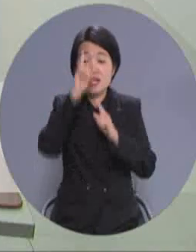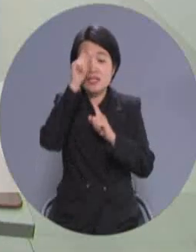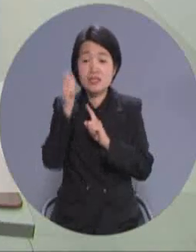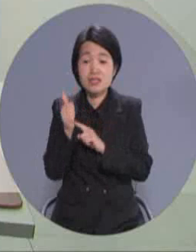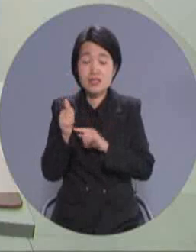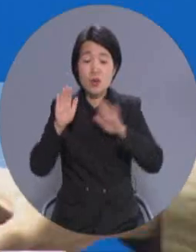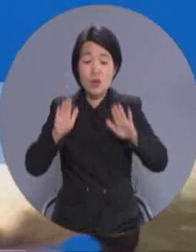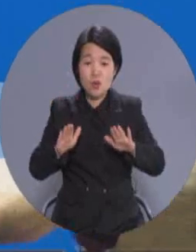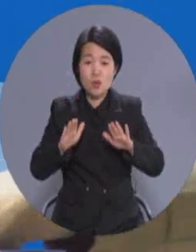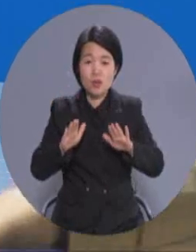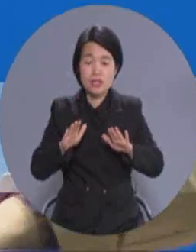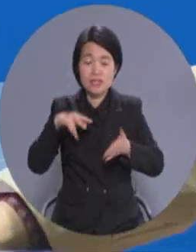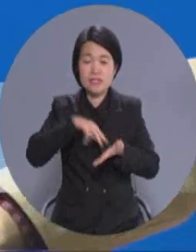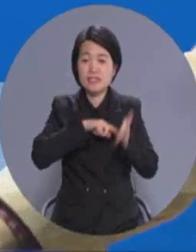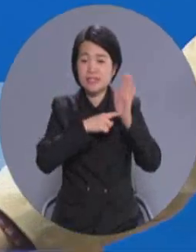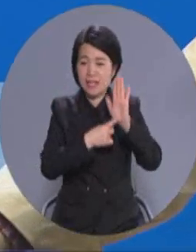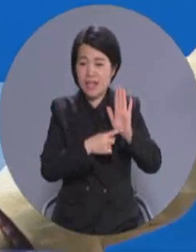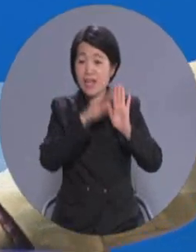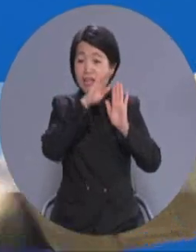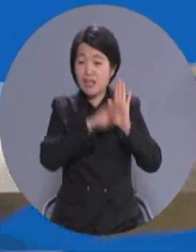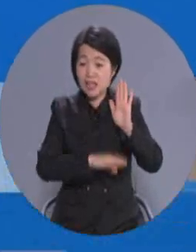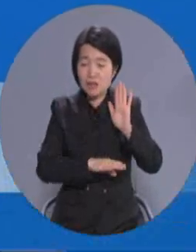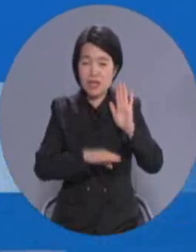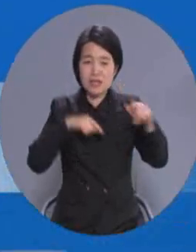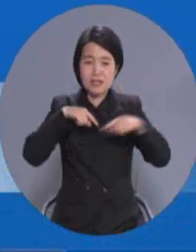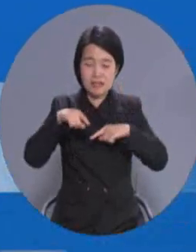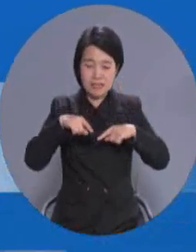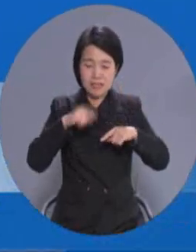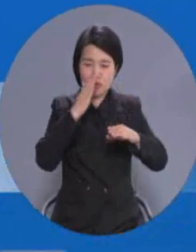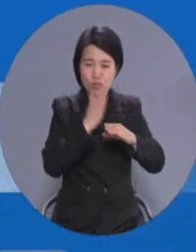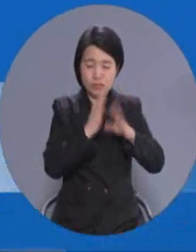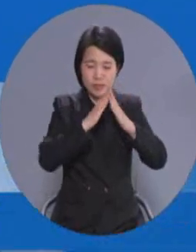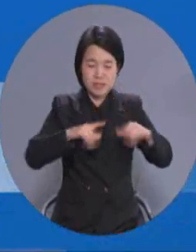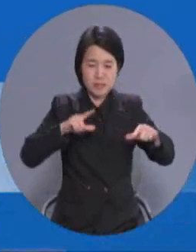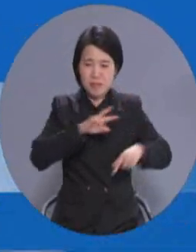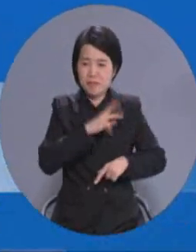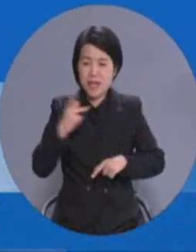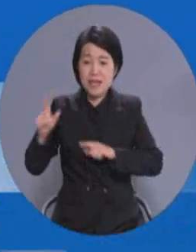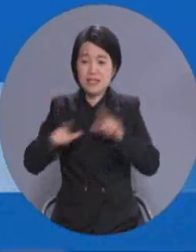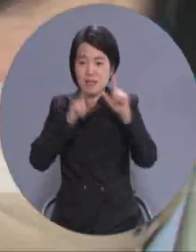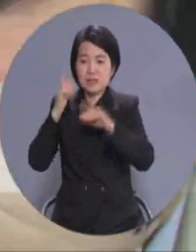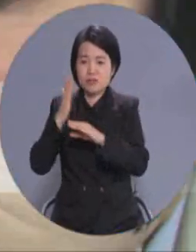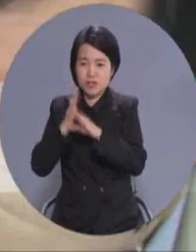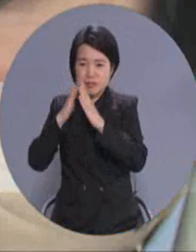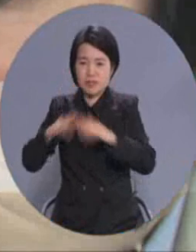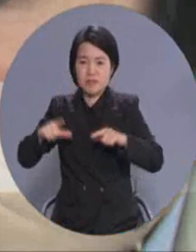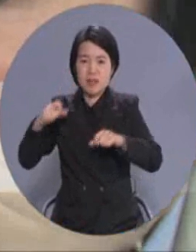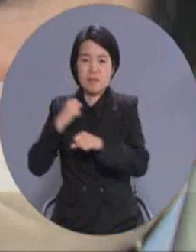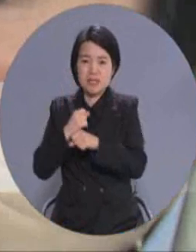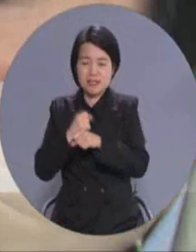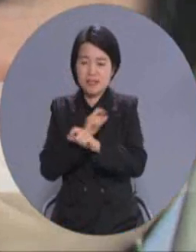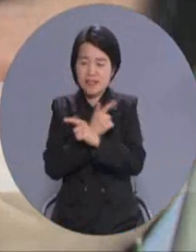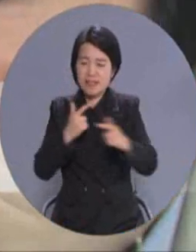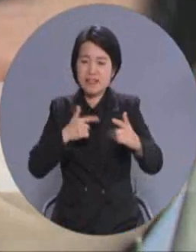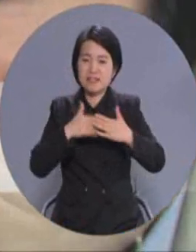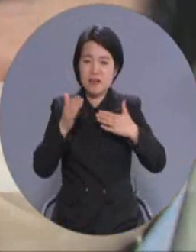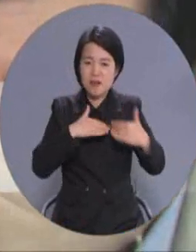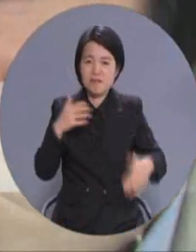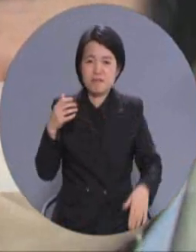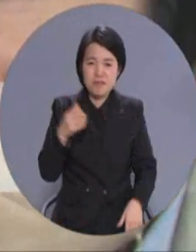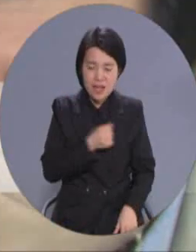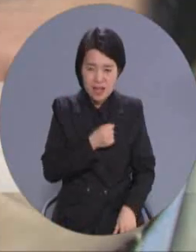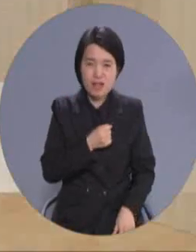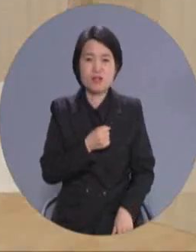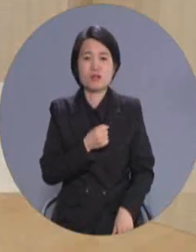대표는 오늘 출마 선언문을 통해 정치의 전남을 삶의 전남으로 바꾸고 다양한 정치 경험과 인맥을